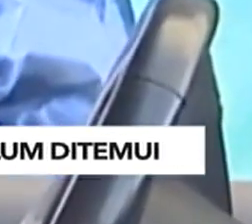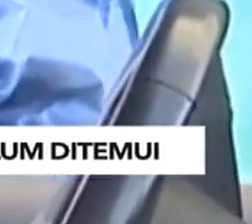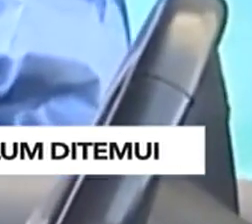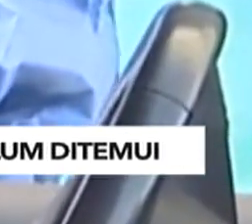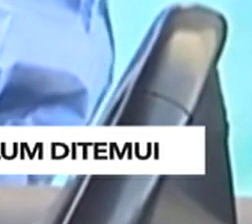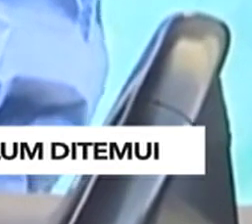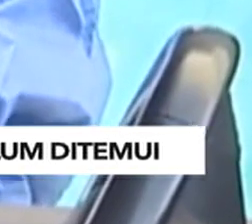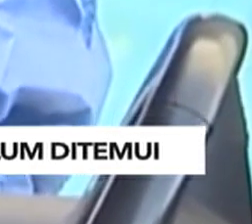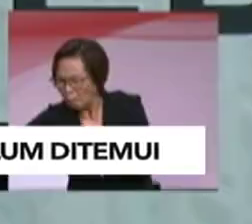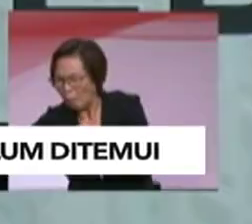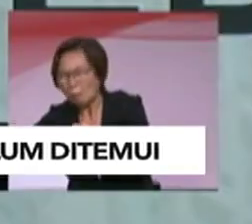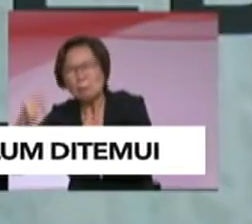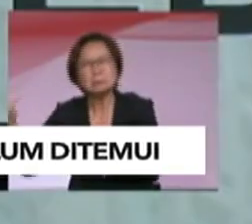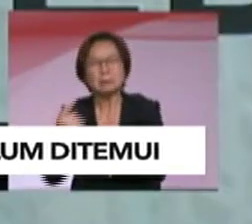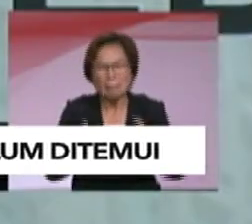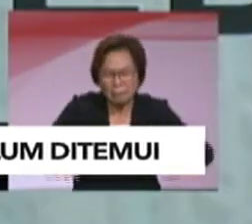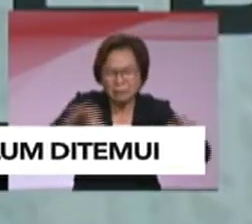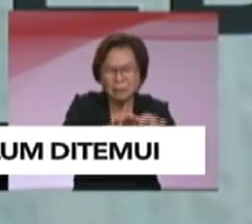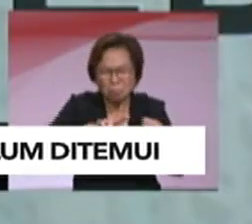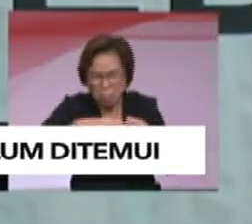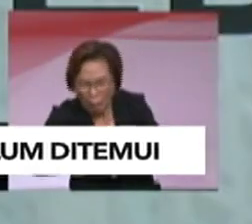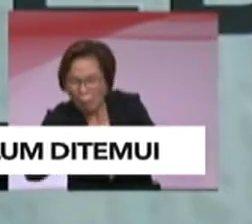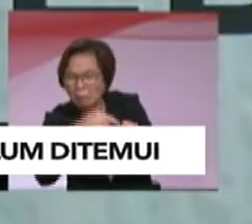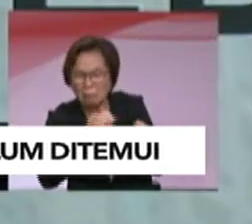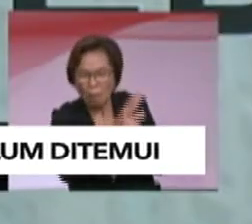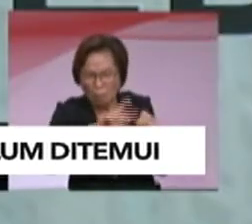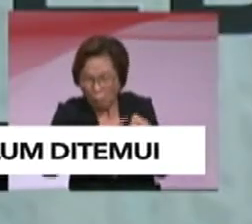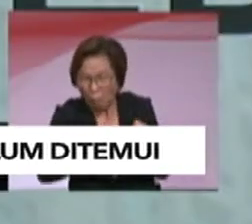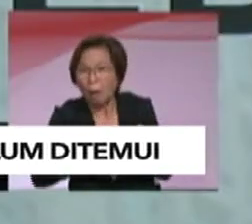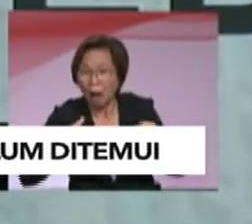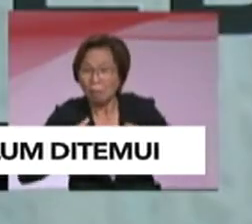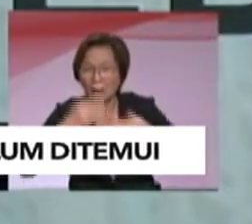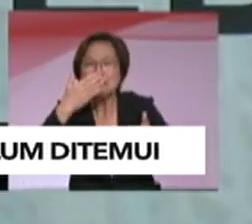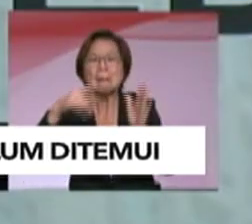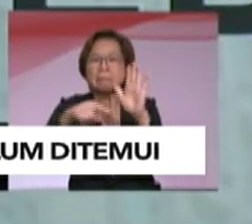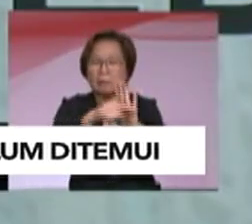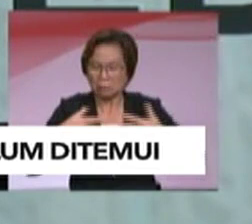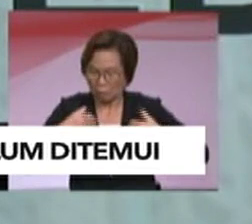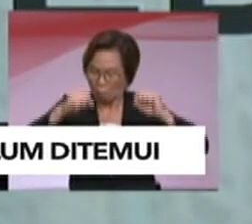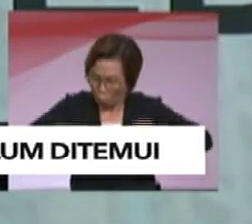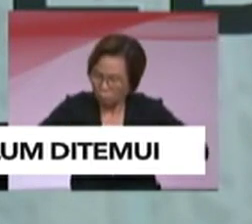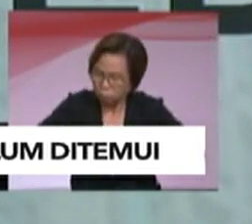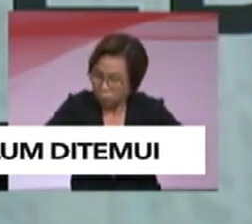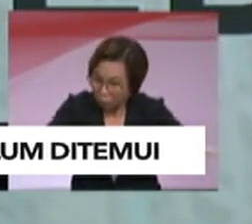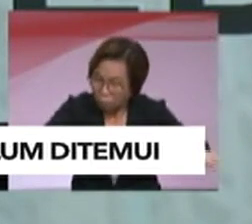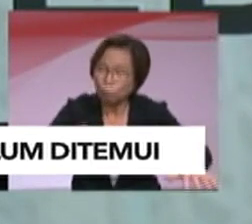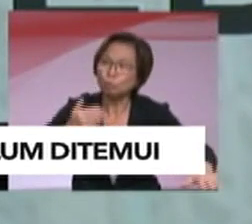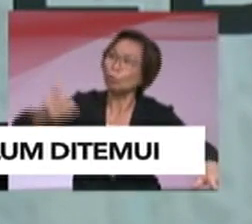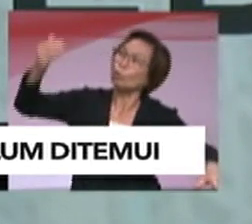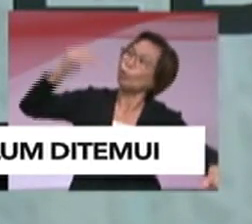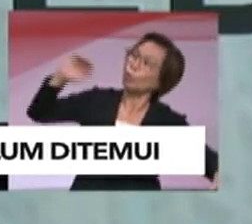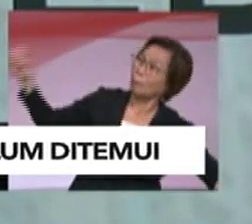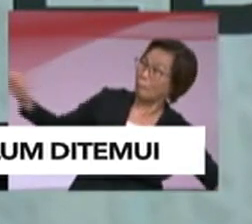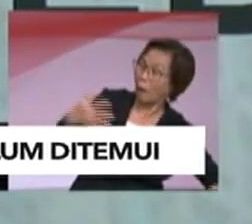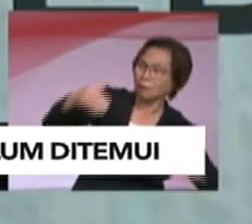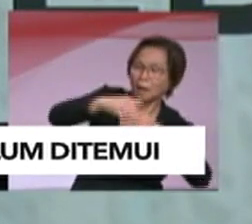13 Desember lalu mengulas lanjut Doctor Hisyam berkata sehingga kini ia Mart Institut kesehatan nasional and high dan